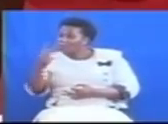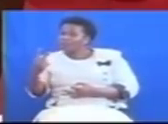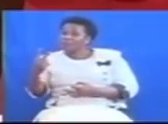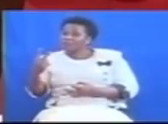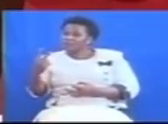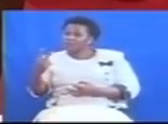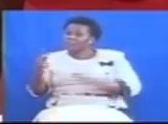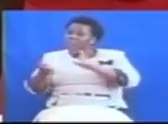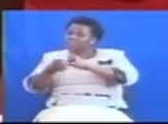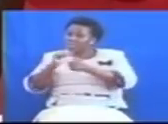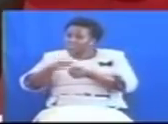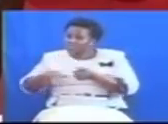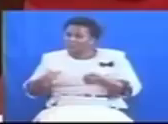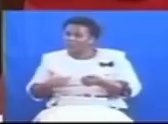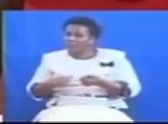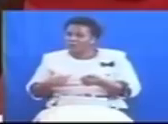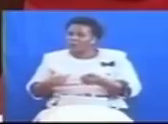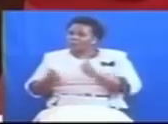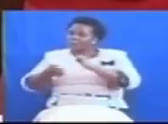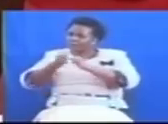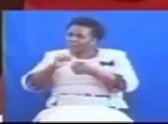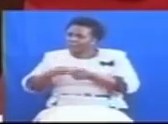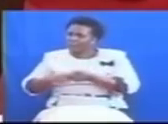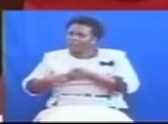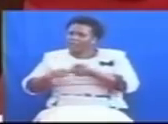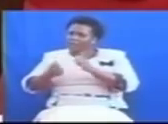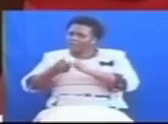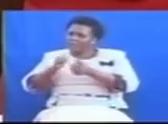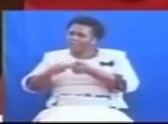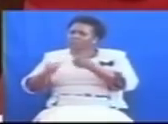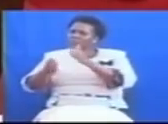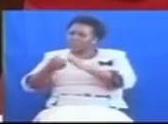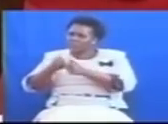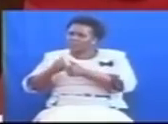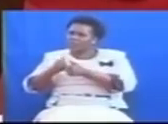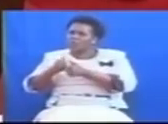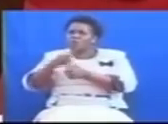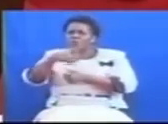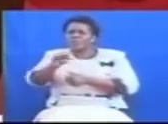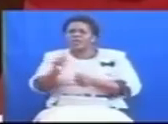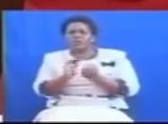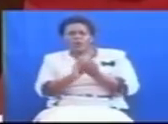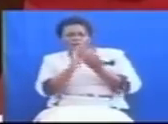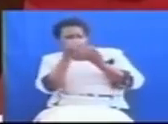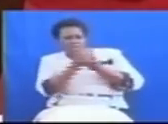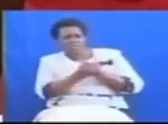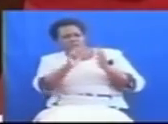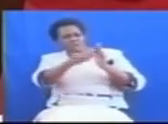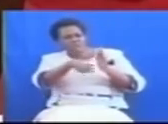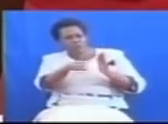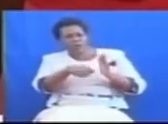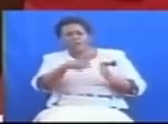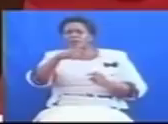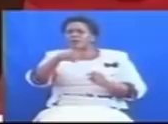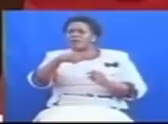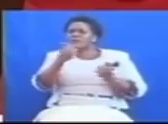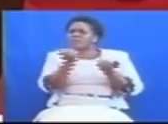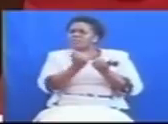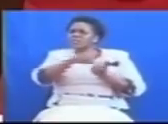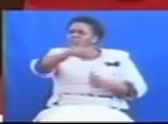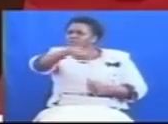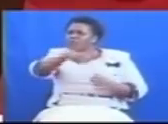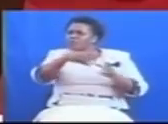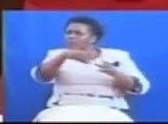mbadala, tatizo ni serikali kuendelea kulinda viwanda vinavyotengeneza mifuko hii inaharibu mazingira? La pili, Mheshimiwa Naibu